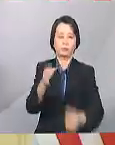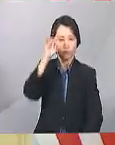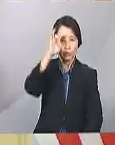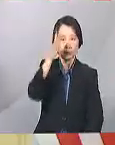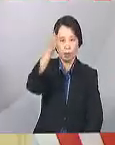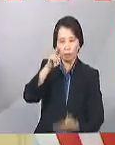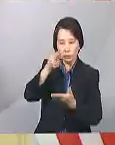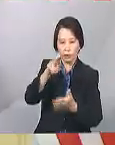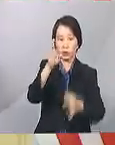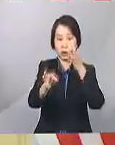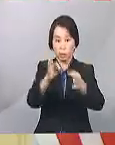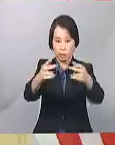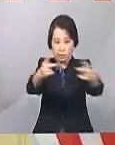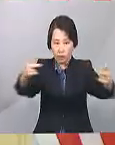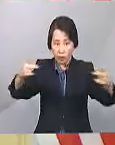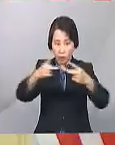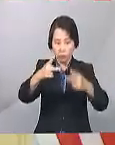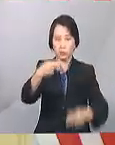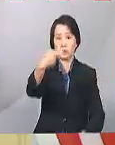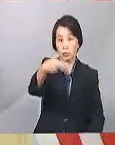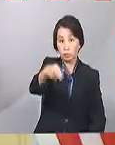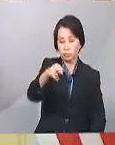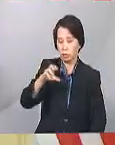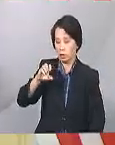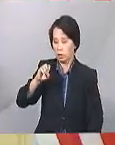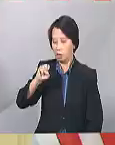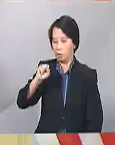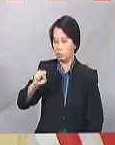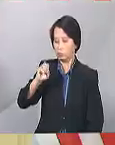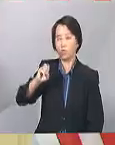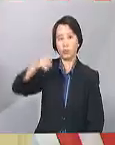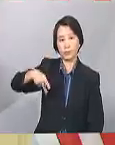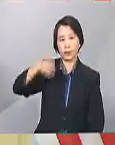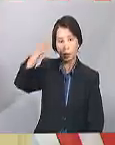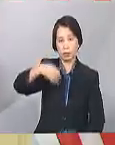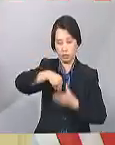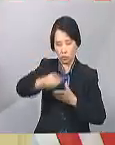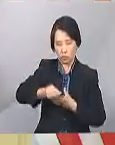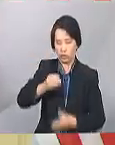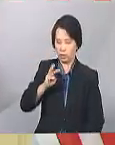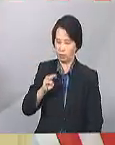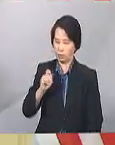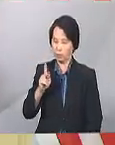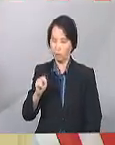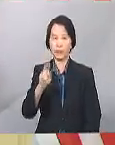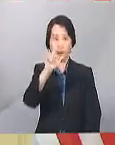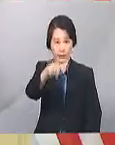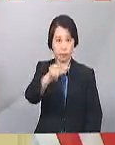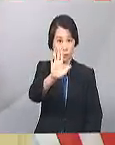di dalam zon hijau yang akan, SOP yang akan dikeluarkan oleh MKN nanti. Ya? Tapi saya